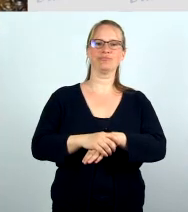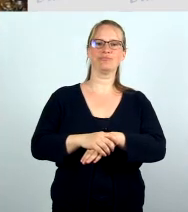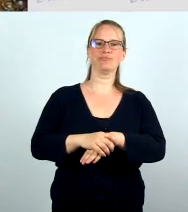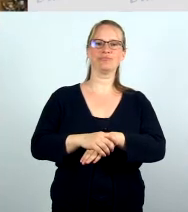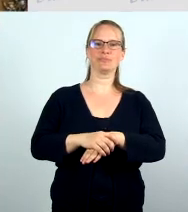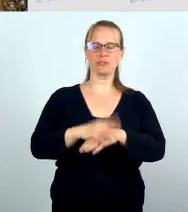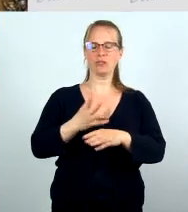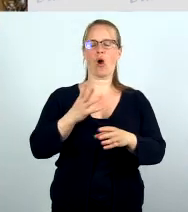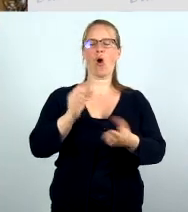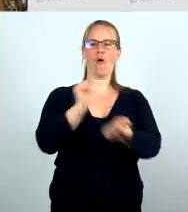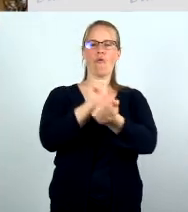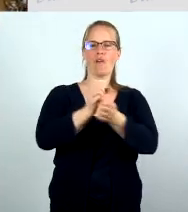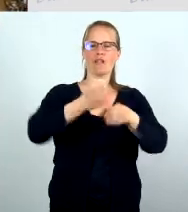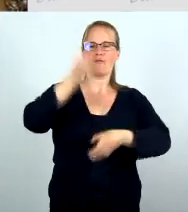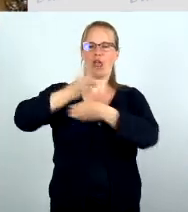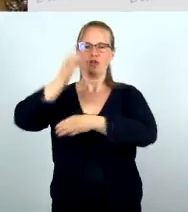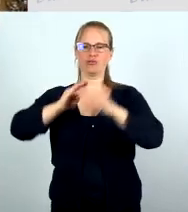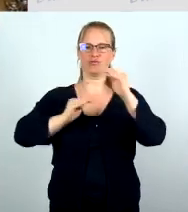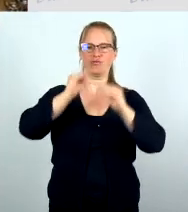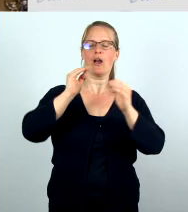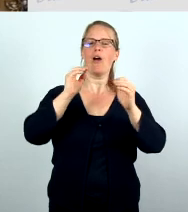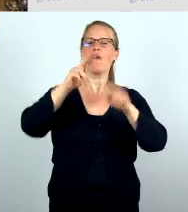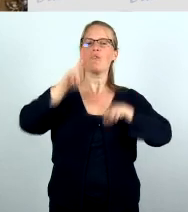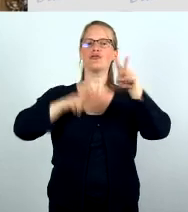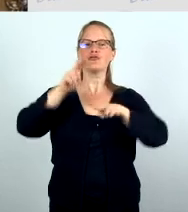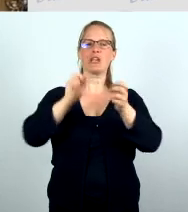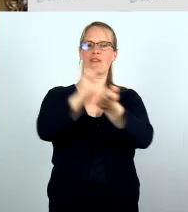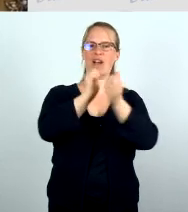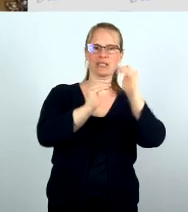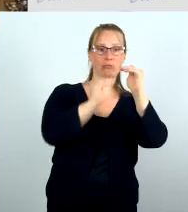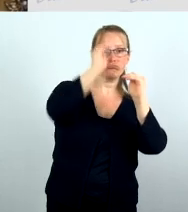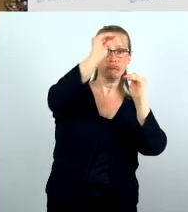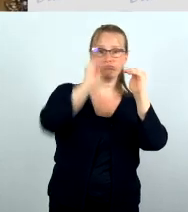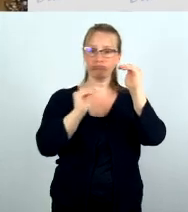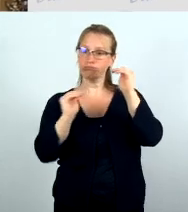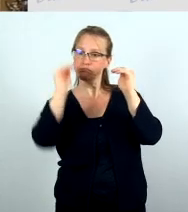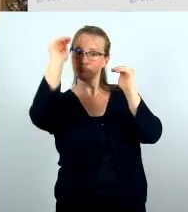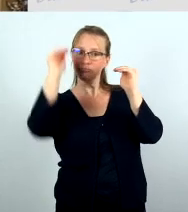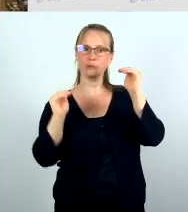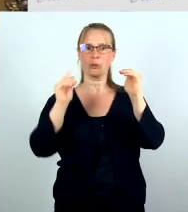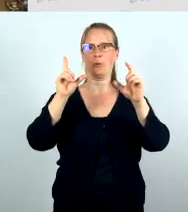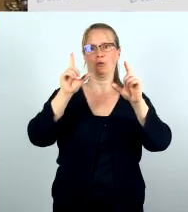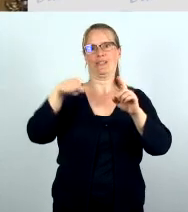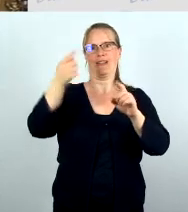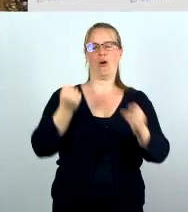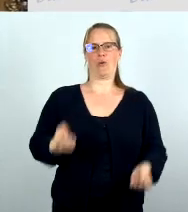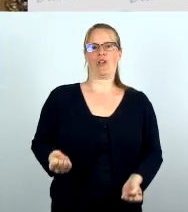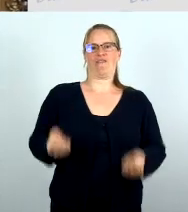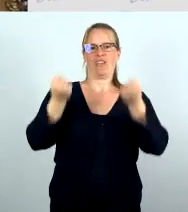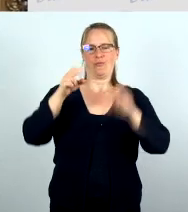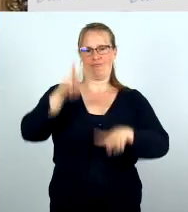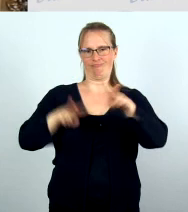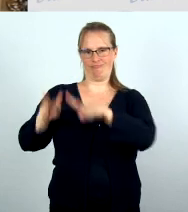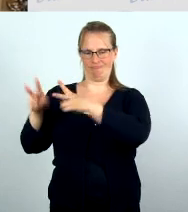unterschiedlich gefüllt sein können. Der Oberkörper bildet fast ein und dann lädt er zum Boden. Genau. dann schaut, dass ihr hier die Schulterblätter schön